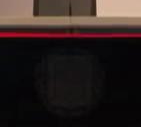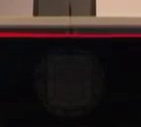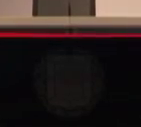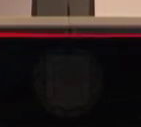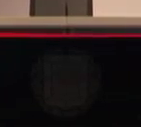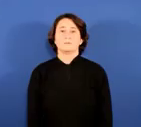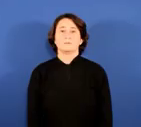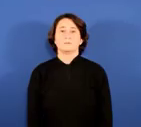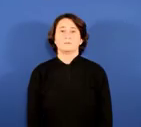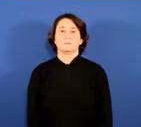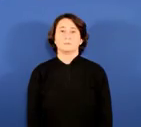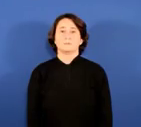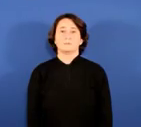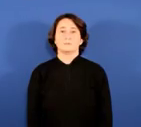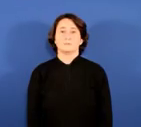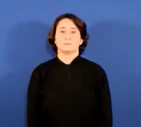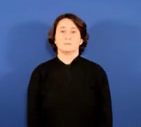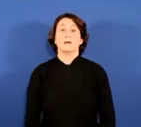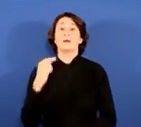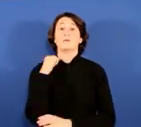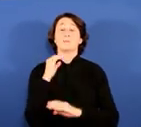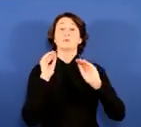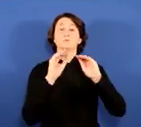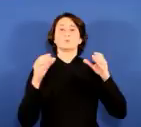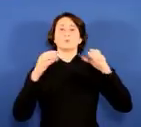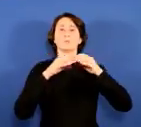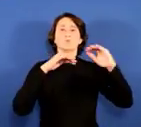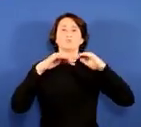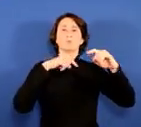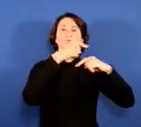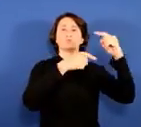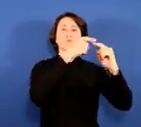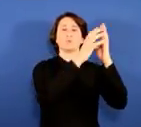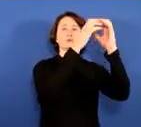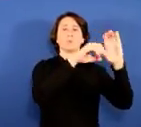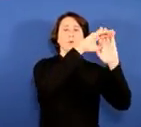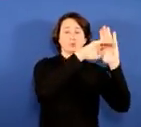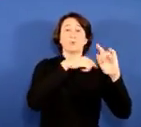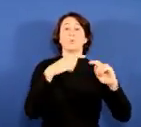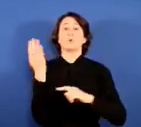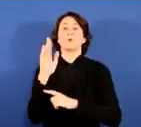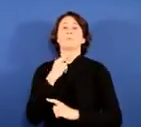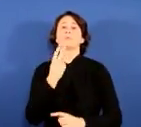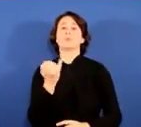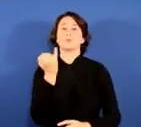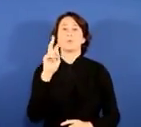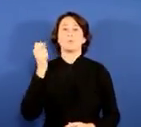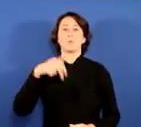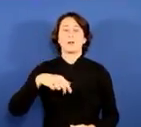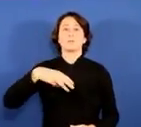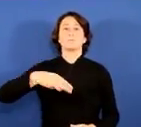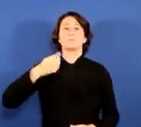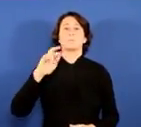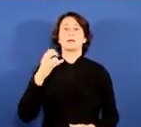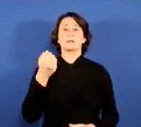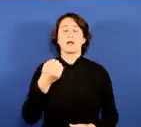Bizkaiko Foru Aldundiaren bozeramaileak Juan Maria Aburtok Gobernu Kontseiluan hartutako erabakien berri eman du. Hasteko, Aburtok adierazi du